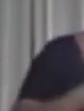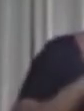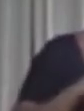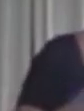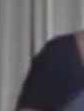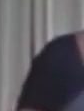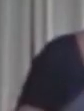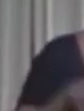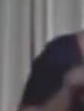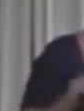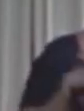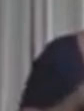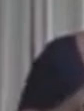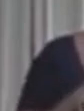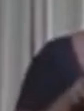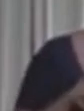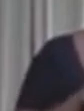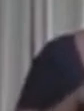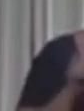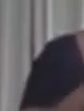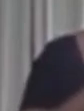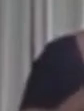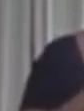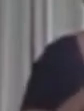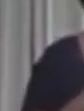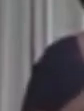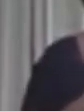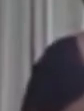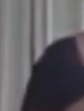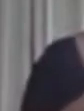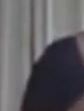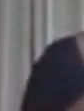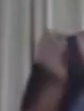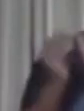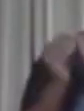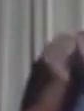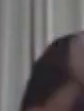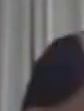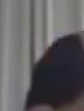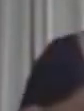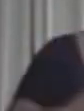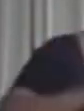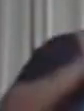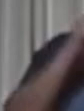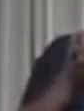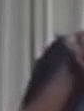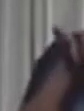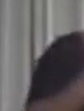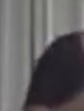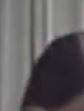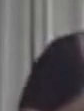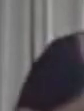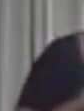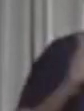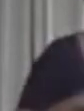முஸ்லிம்களின் இனம் மதம் கலாச்சாரம் தொடர்பில் உள்ளன. அதேபோன்று தேச வளமை சட்டம் கண்டிய சட்டம் போன்றவையும் உள்ளன. இவற்றை இல்லாதொழித்து